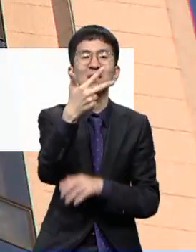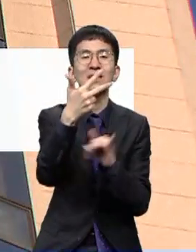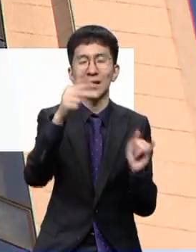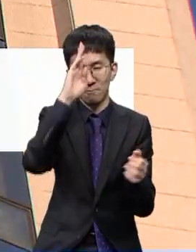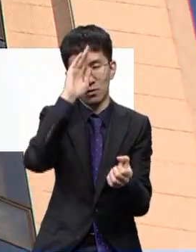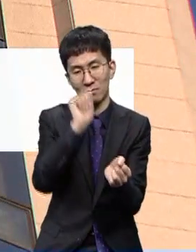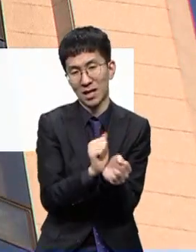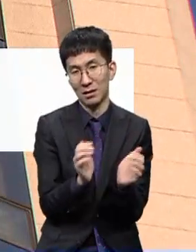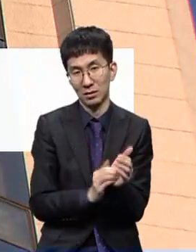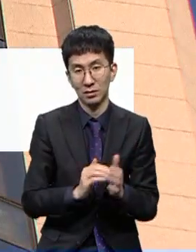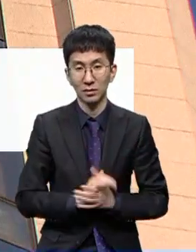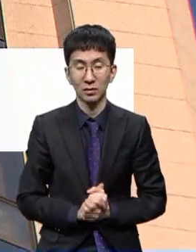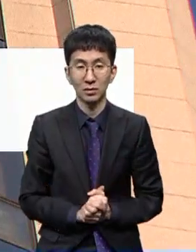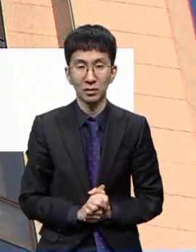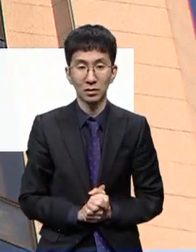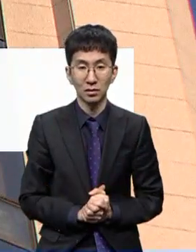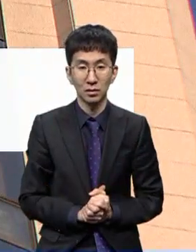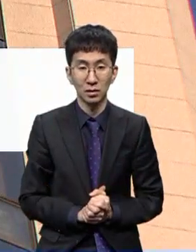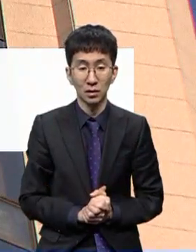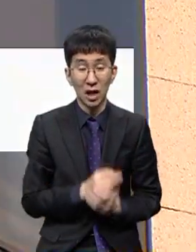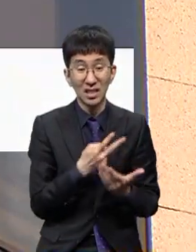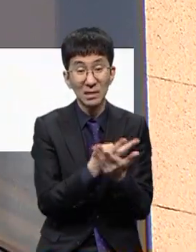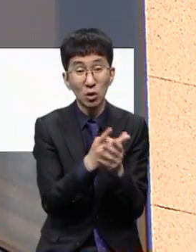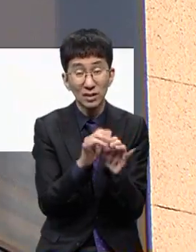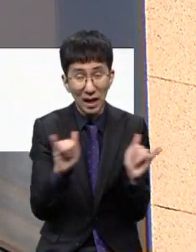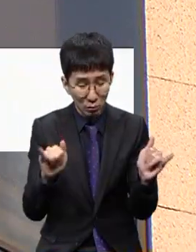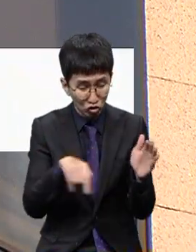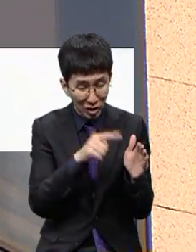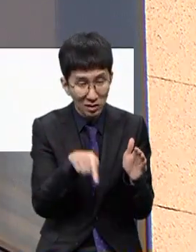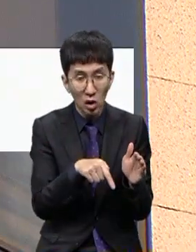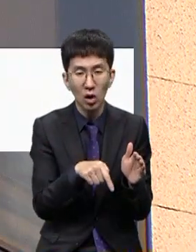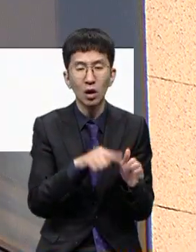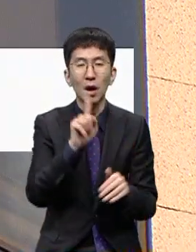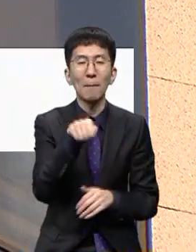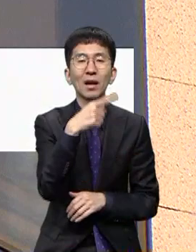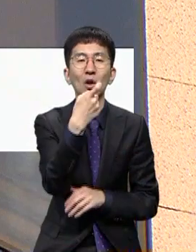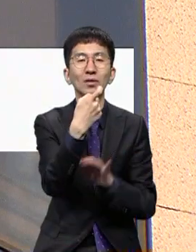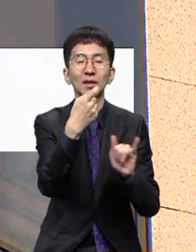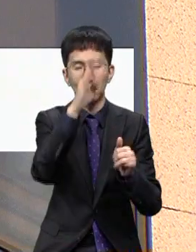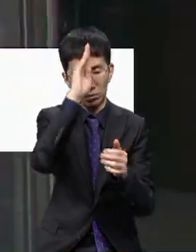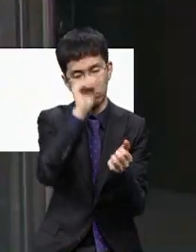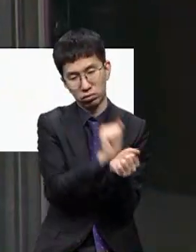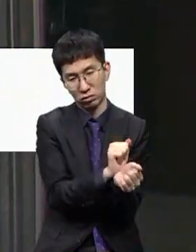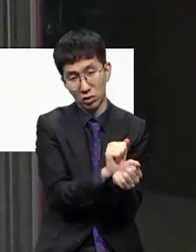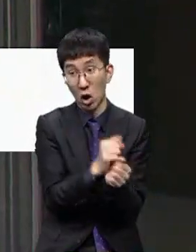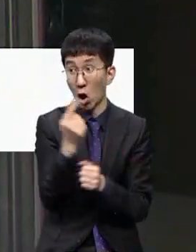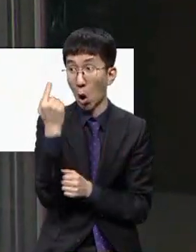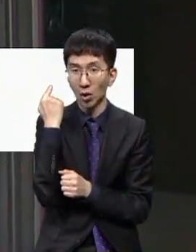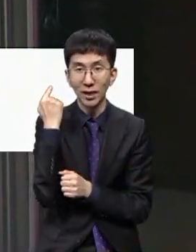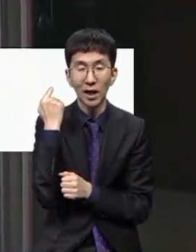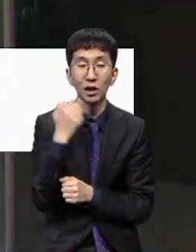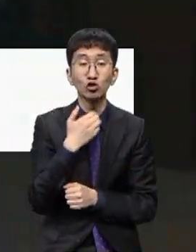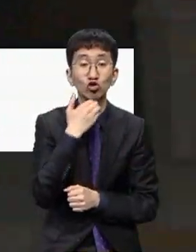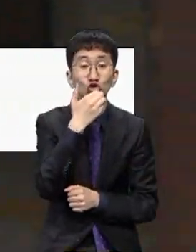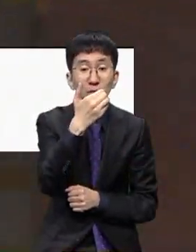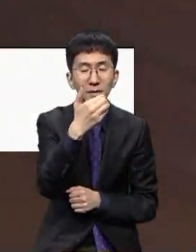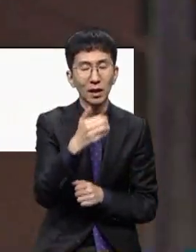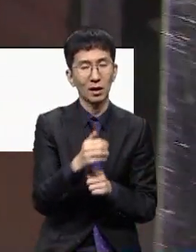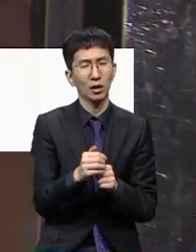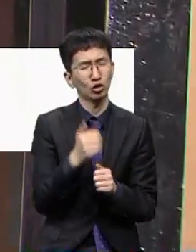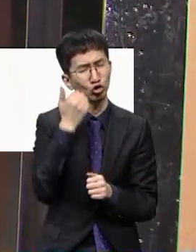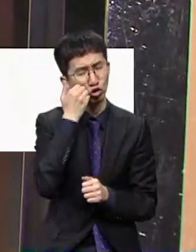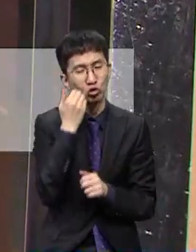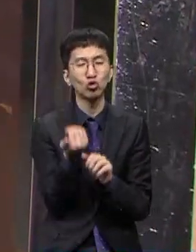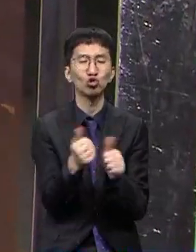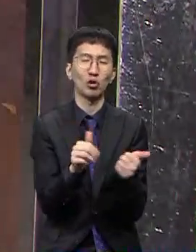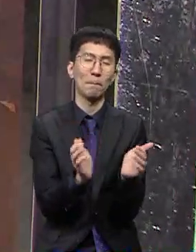급증했습니다. 전체 입원 환자의 절반이 넘는 110명이 감염됐는데 어제는 90대 환자 한 명이 숨지기도